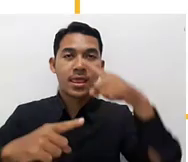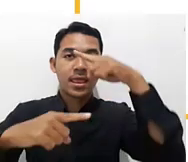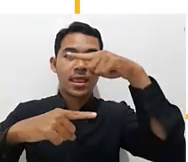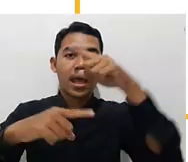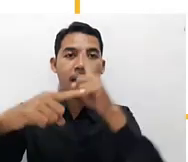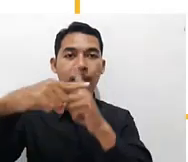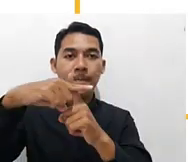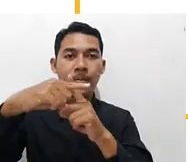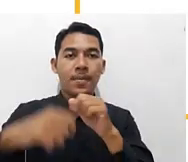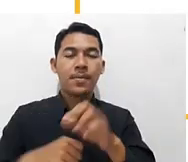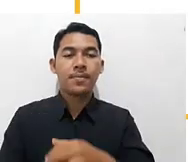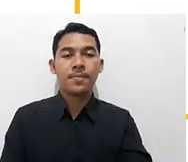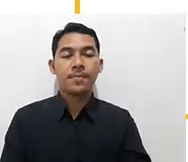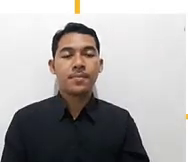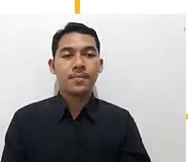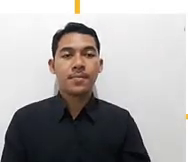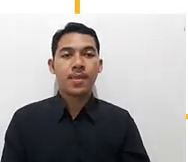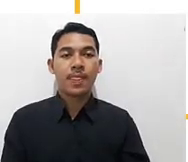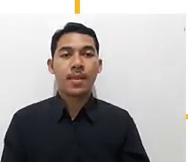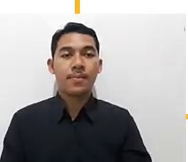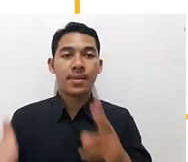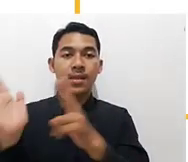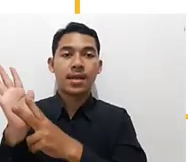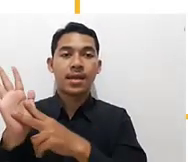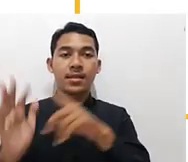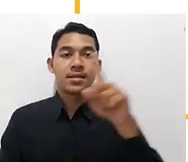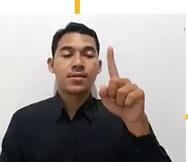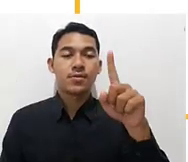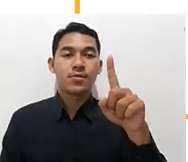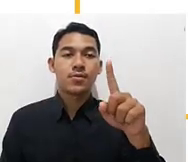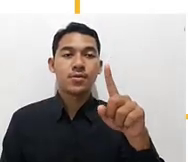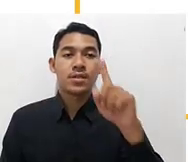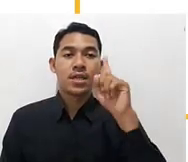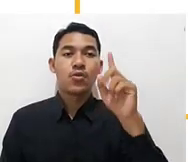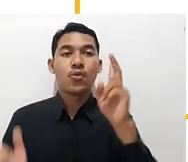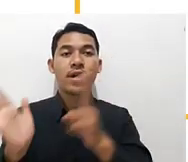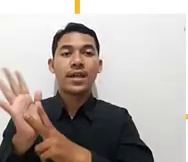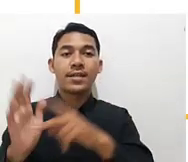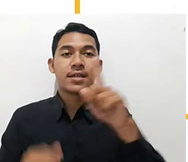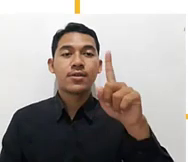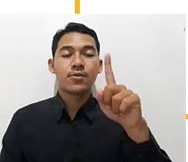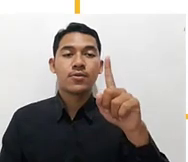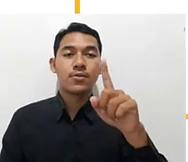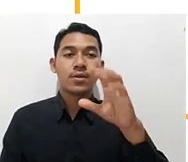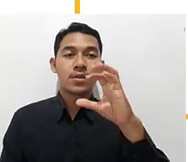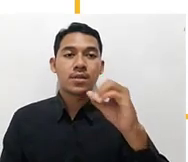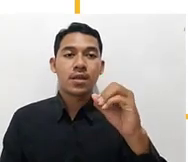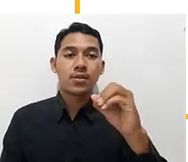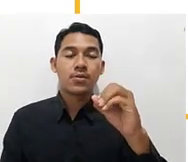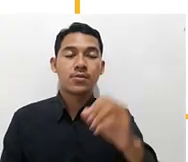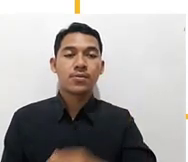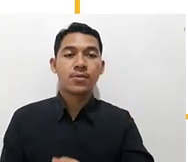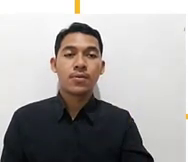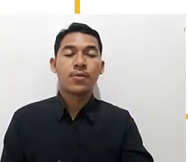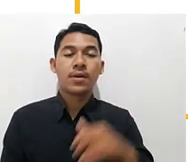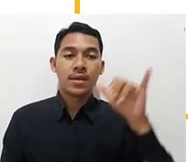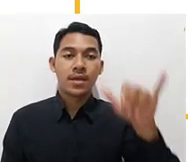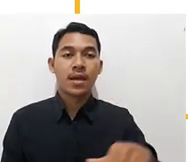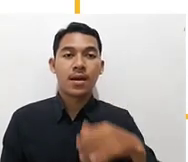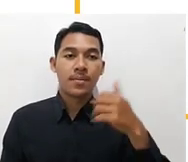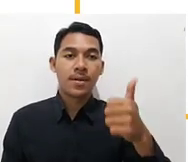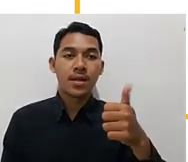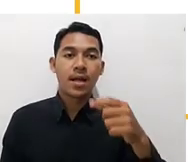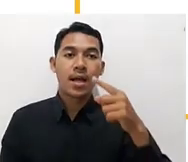maka 1 n 1. 1 n 1 berarti ini 0 1 0 ya benar. Di sini